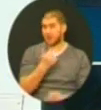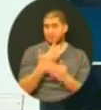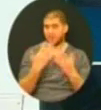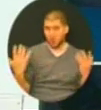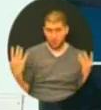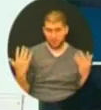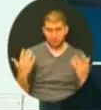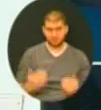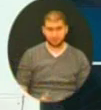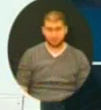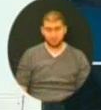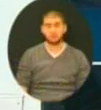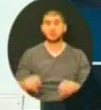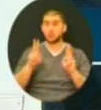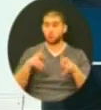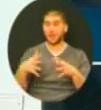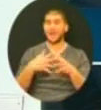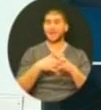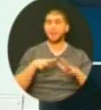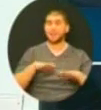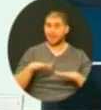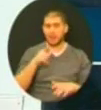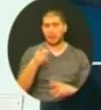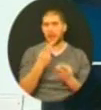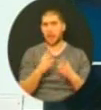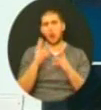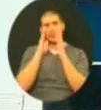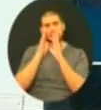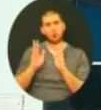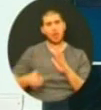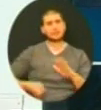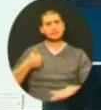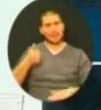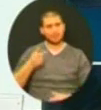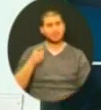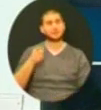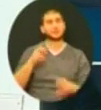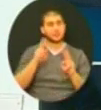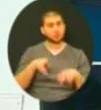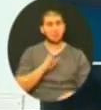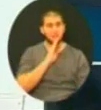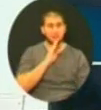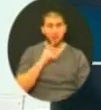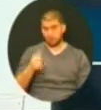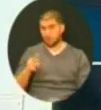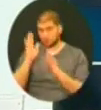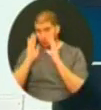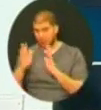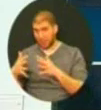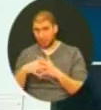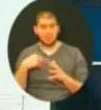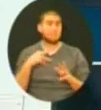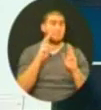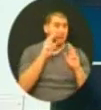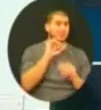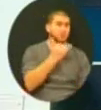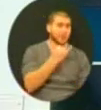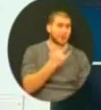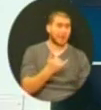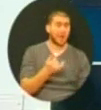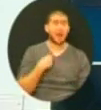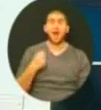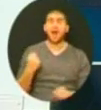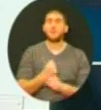ברורה, כשיש קבינט שאתה לא יכול לסמוך על השרים, יש לך בעיה. עכשיו הוא סומך על הקבינט? אני מקווה מאוד שכן, ודרך אגב,